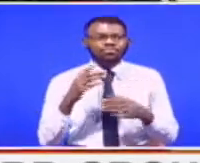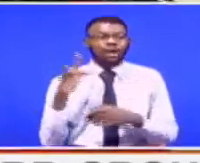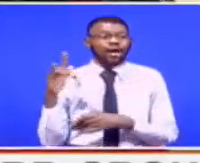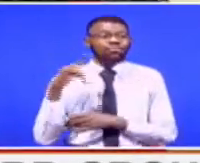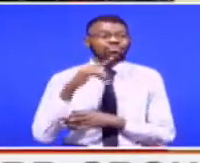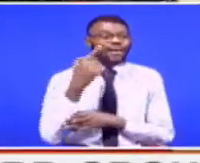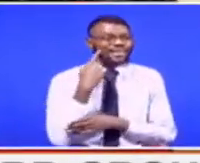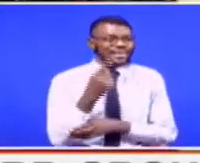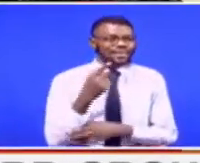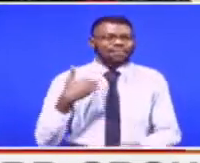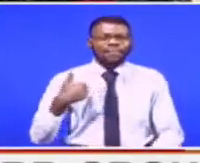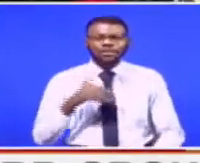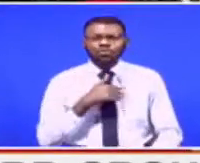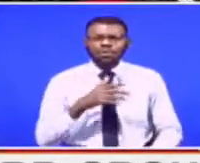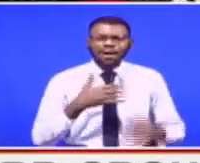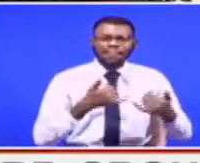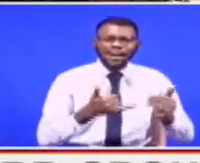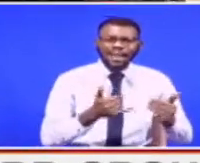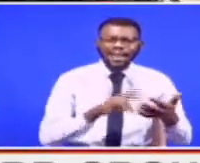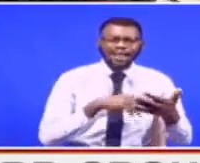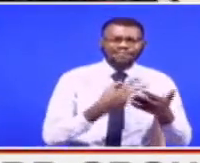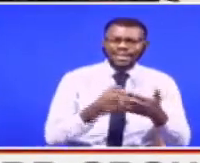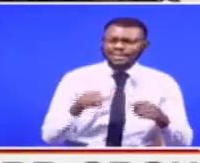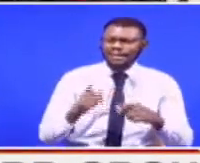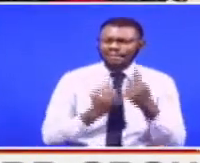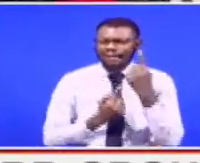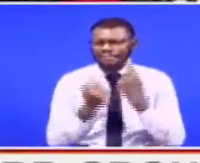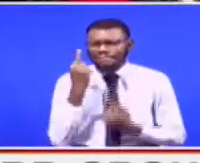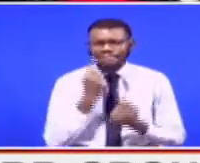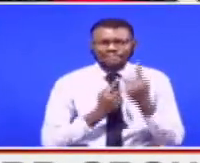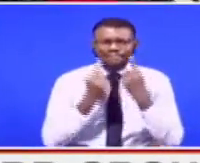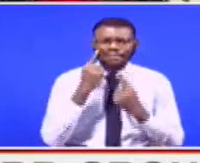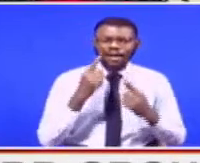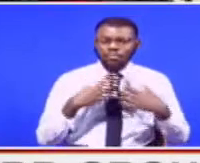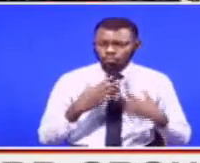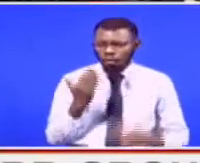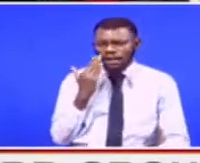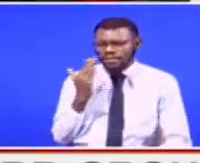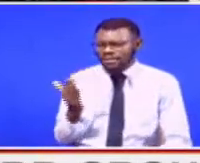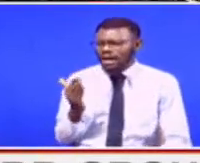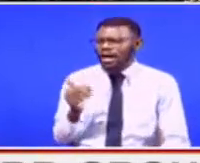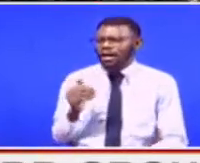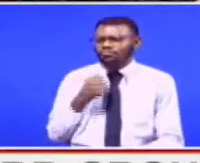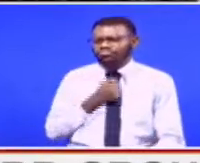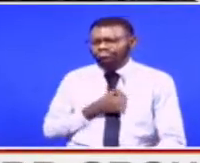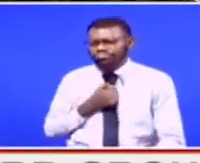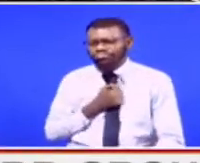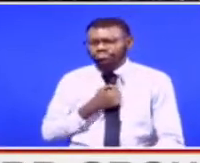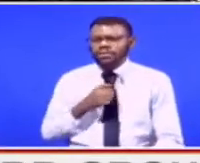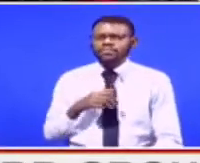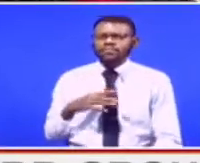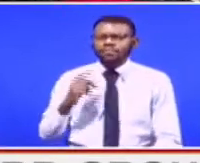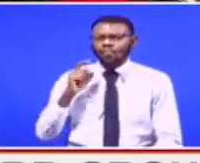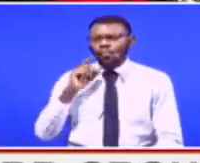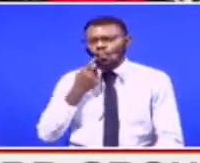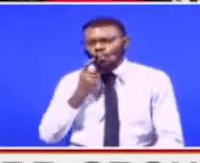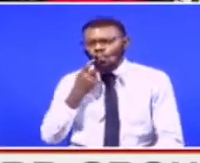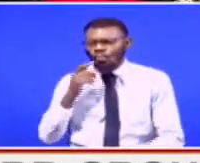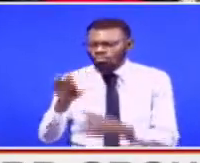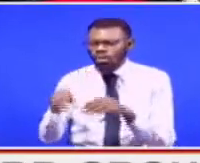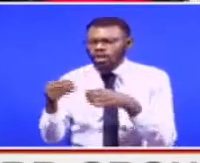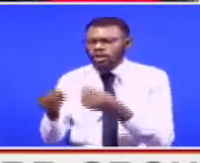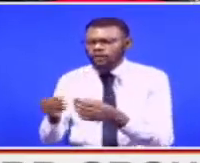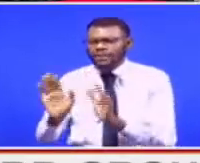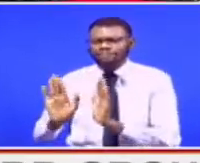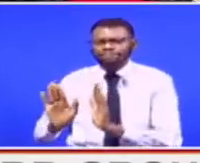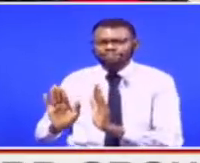na alilia sana. Hadi watu wote ambao walikuwa pale wakamhurumia, wakamnunulia sweets na nini kumbembeleza. Kwa